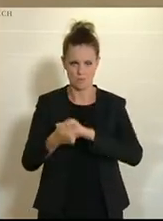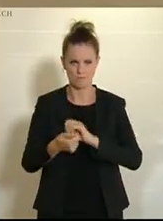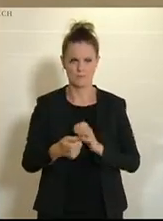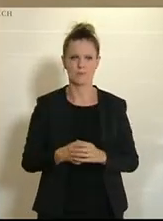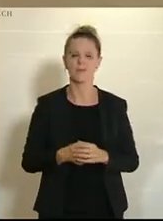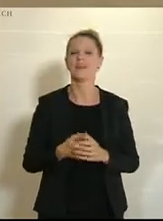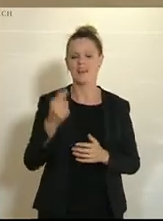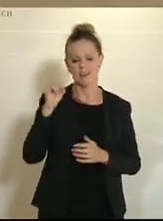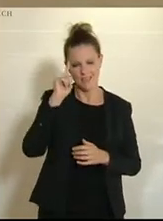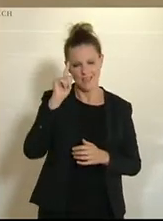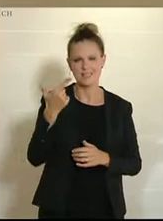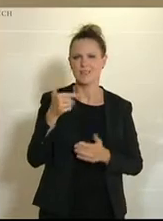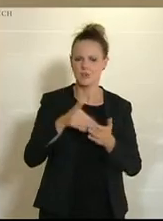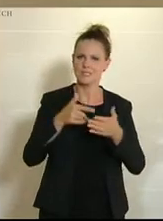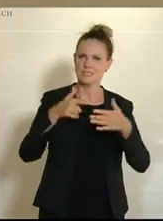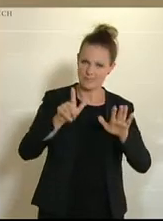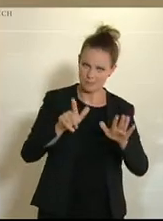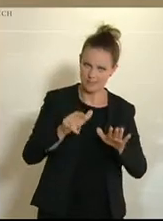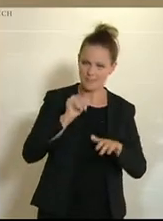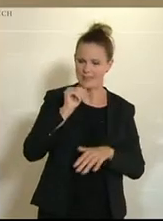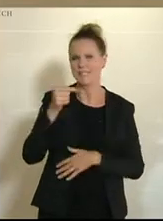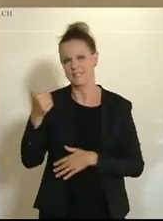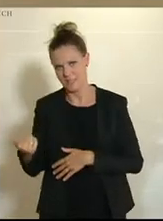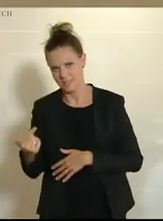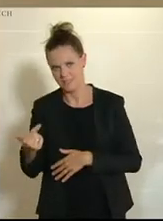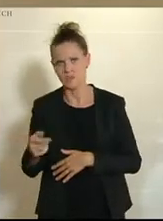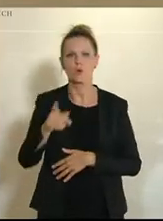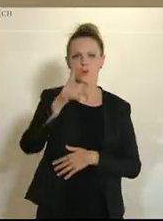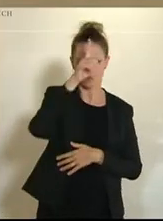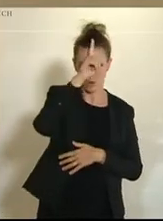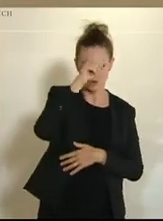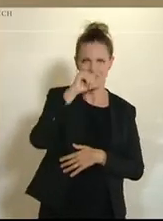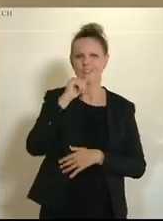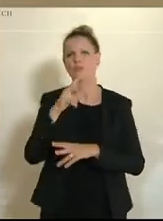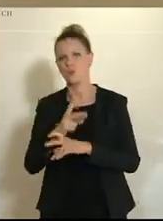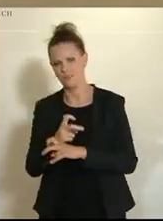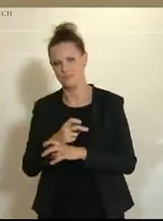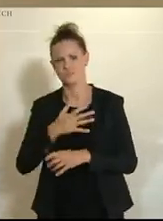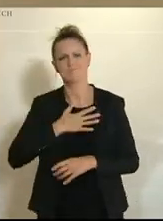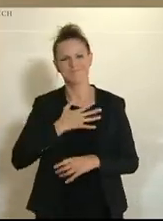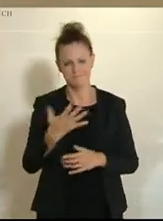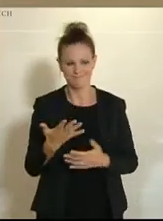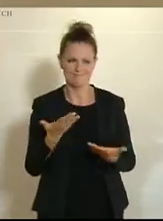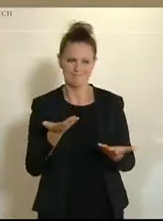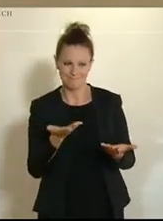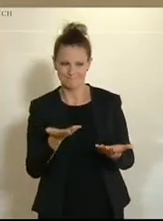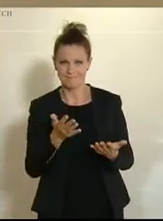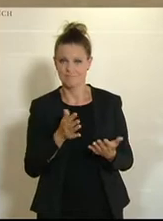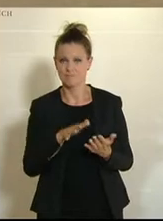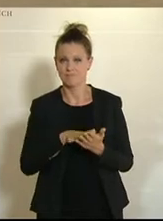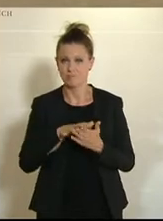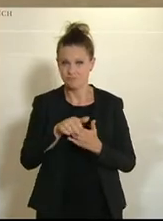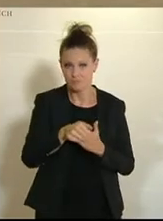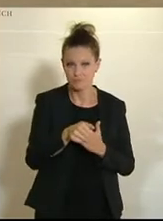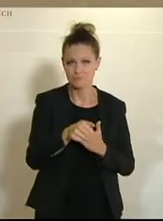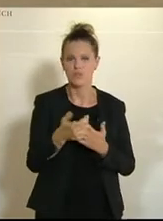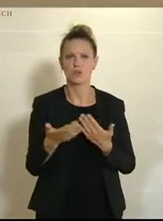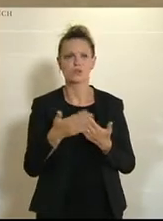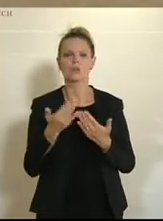2017, nicht 20, es ist Deutschland, nicht Österreich. Dennoch kann man sich etwas aus dieser Zahl mitnehmen. Was sind das für Übergriffe? Zum Beispiel